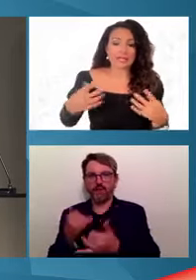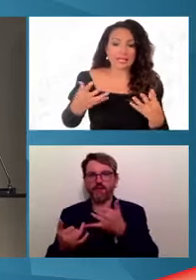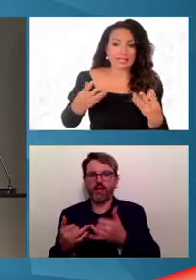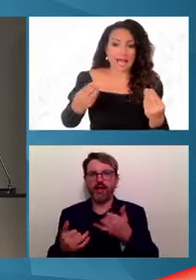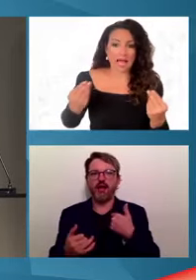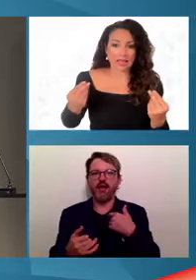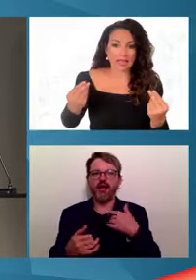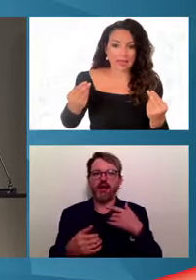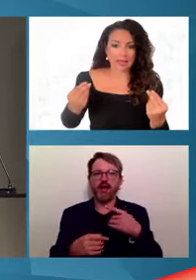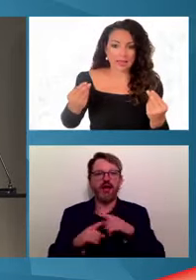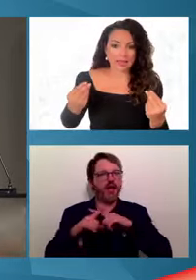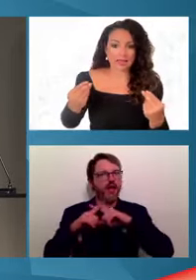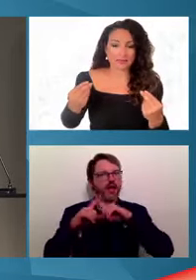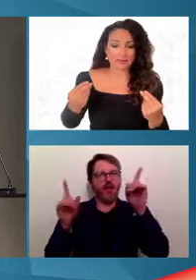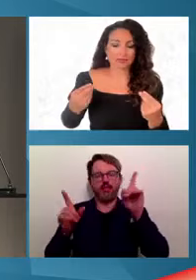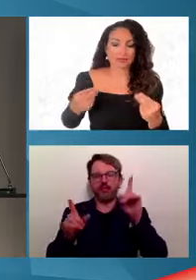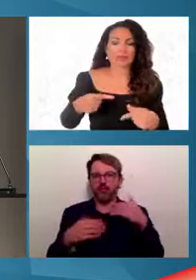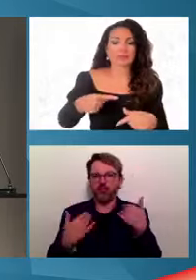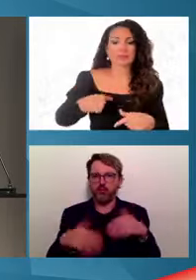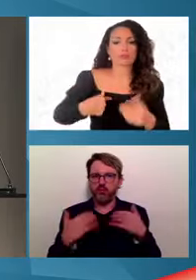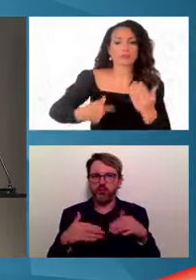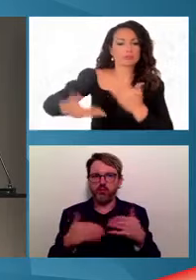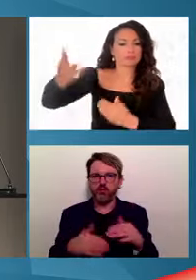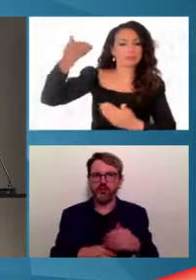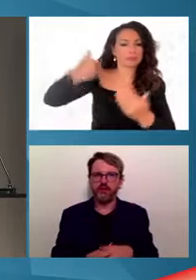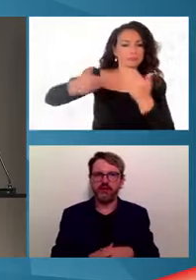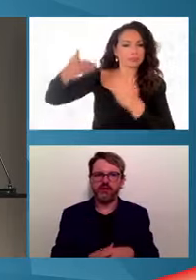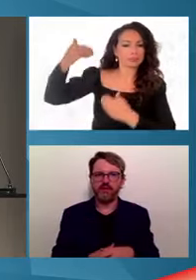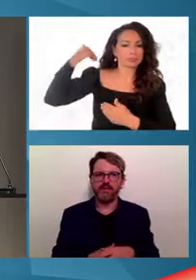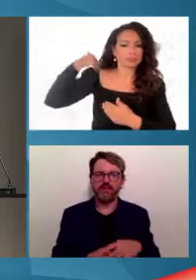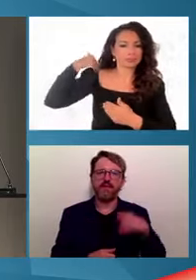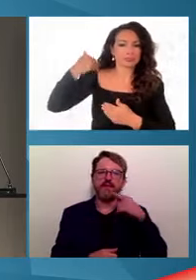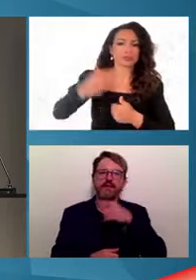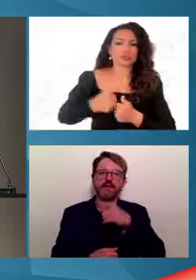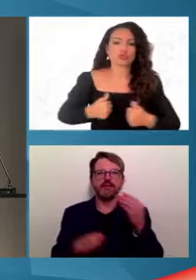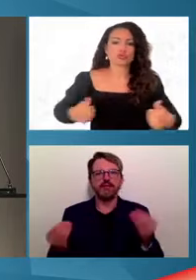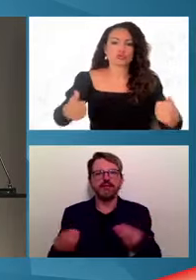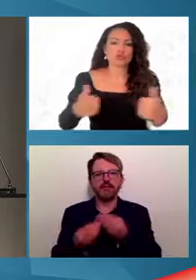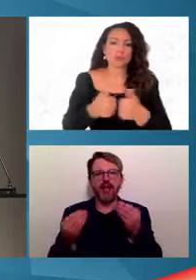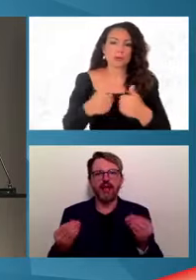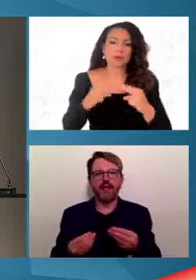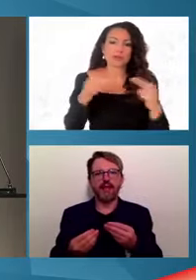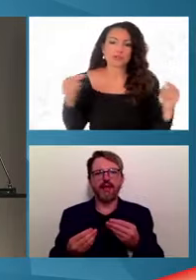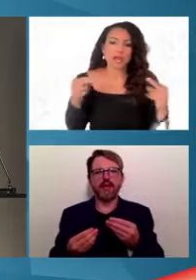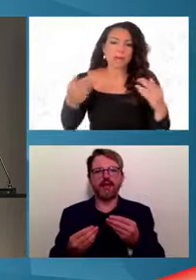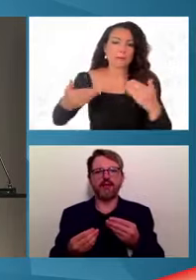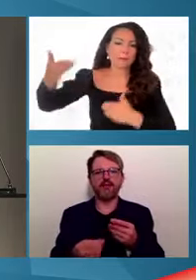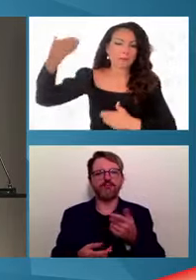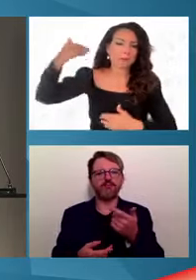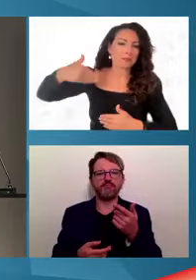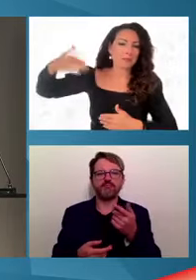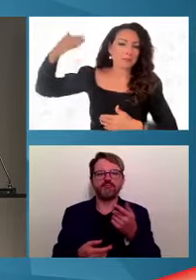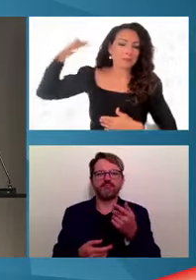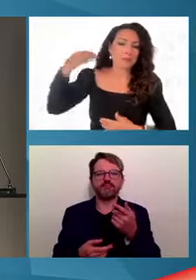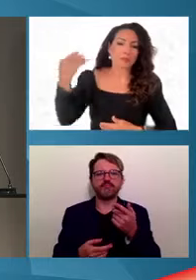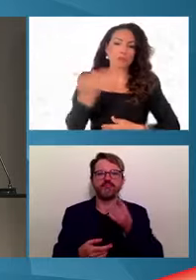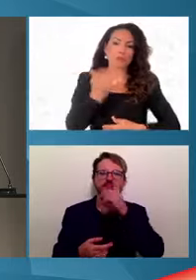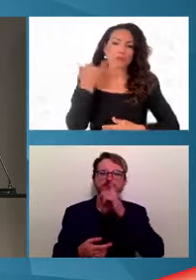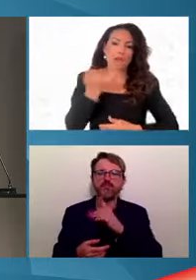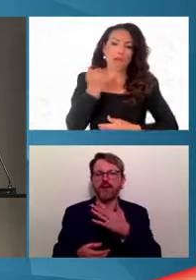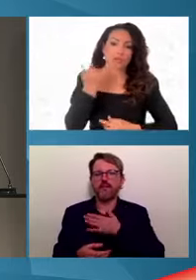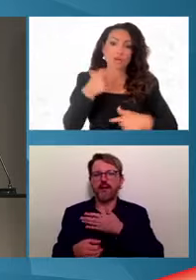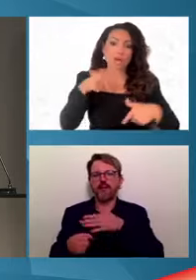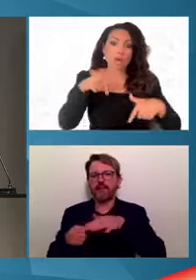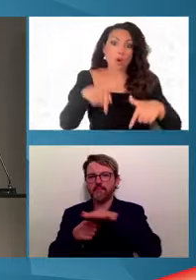einer anderen Kategorie. Sind Dinge, die ausschließlich mit meinen Zuständigkeiten zu tun